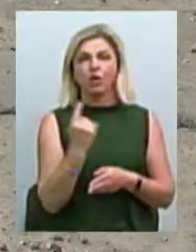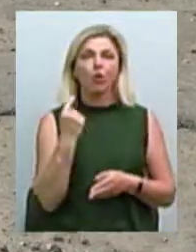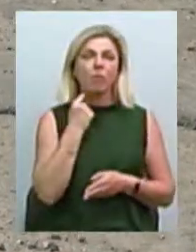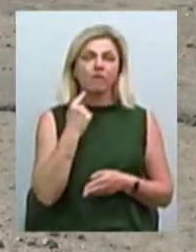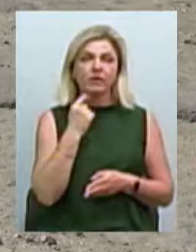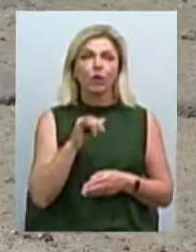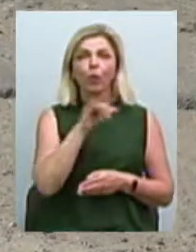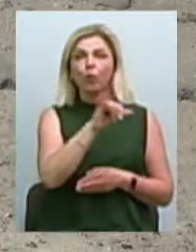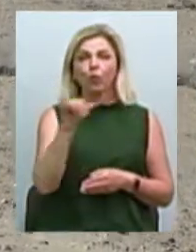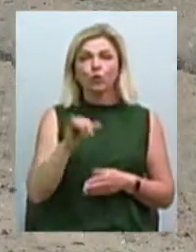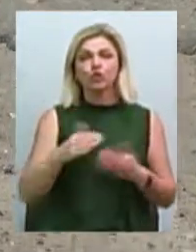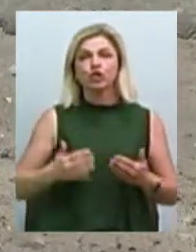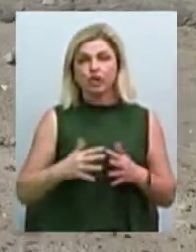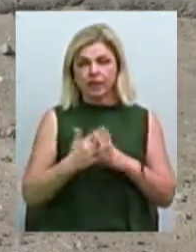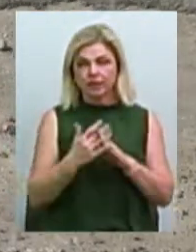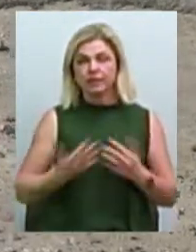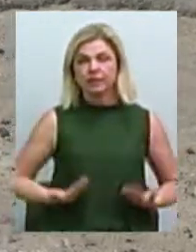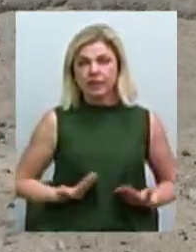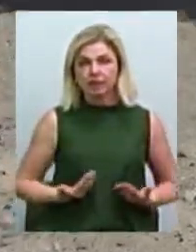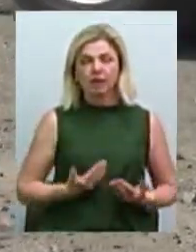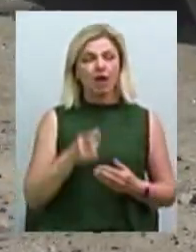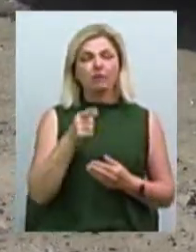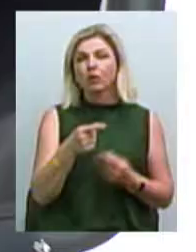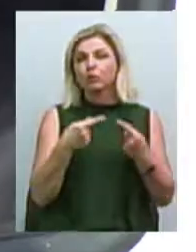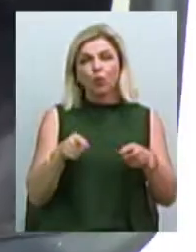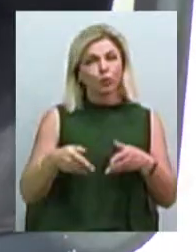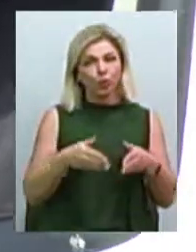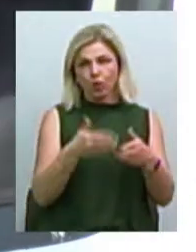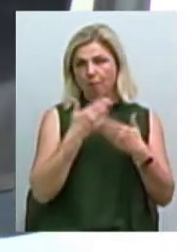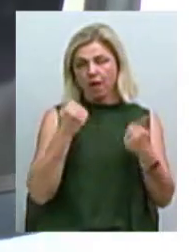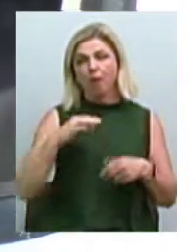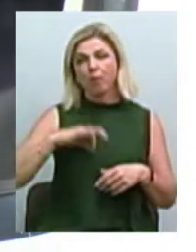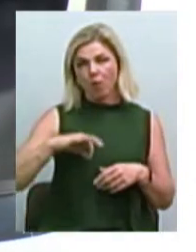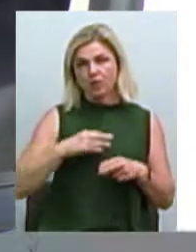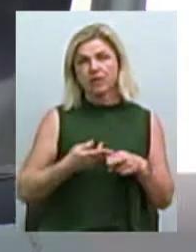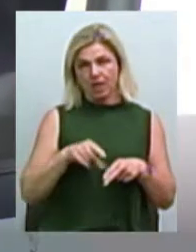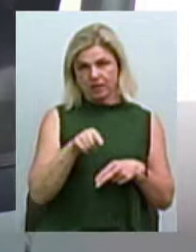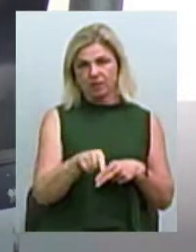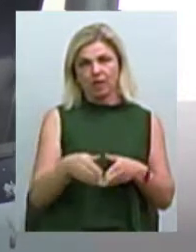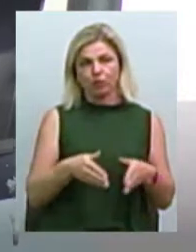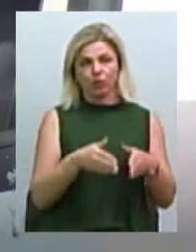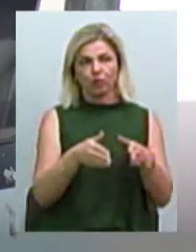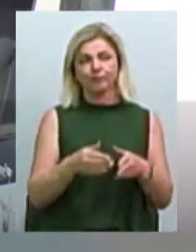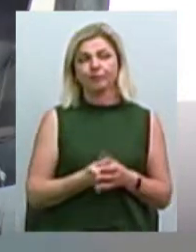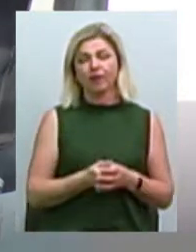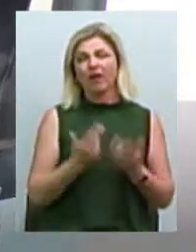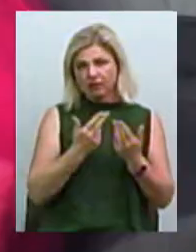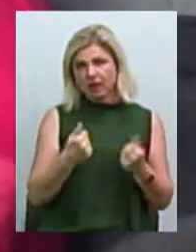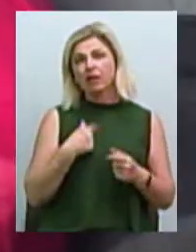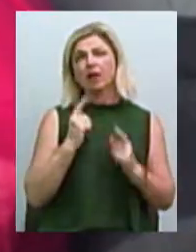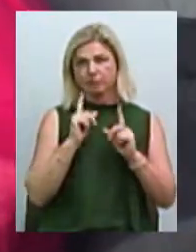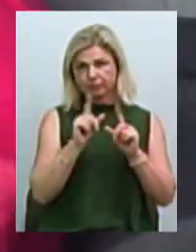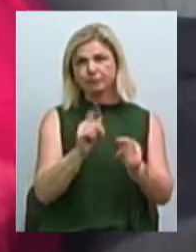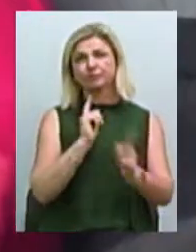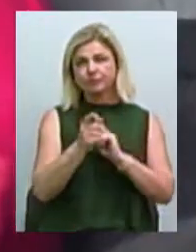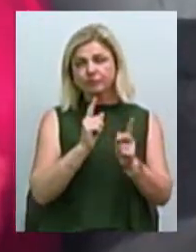сіл альтернативи немає. Вони користуються цією трасою. Їжджу, але стан дуже поганому стані.